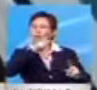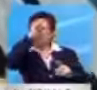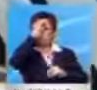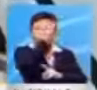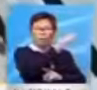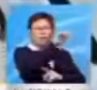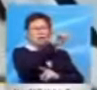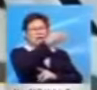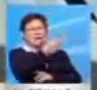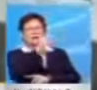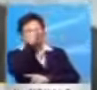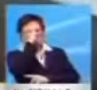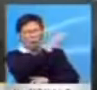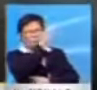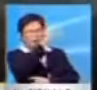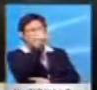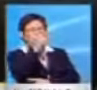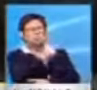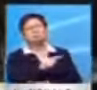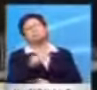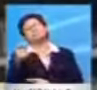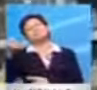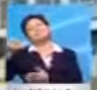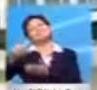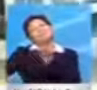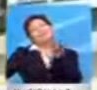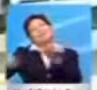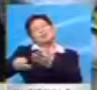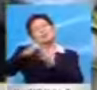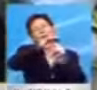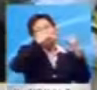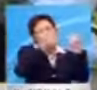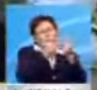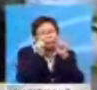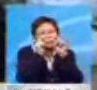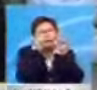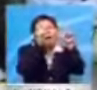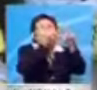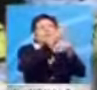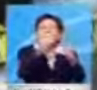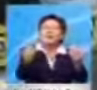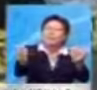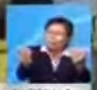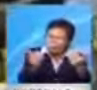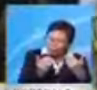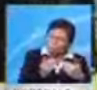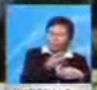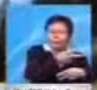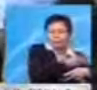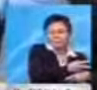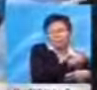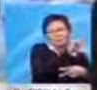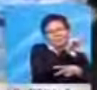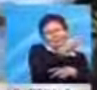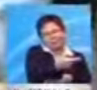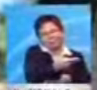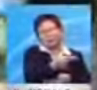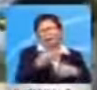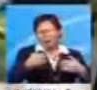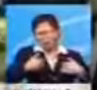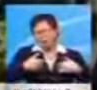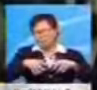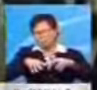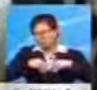th selama ini tidak berhasil dan masyarakat pula sedar serta kembali menyimpan di th walaupun menerima